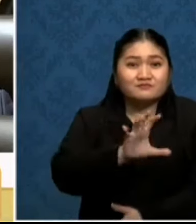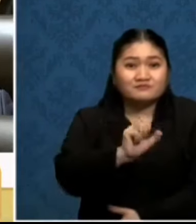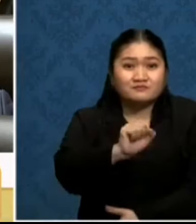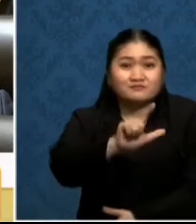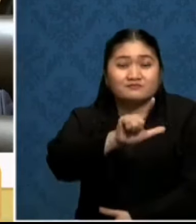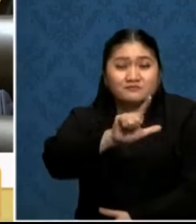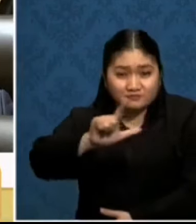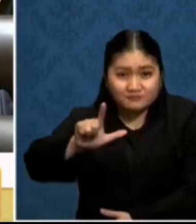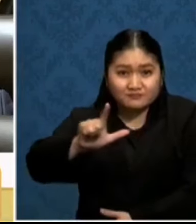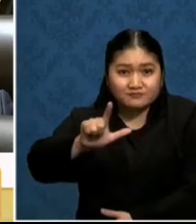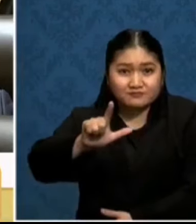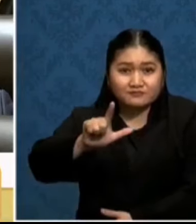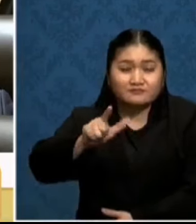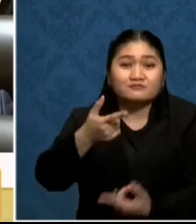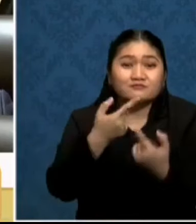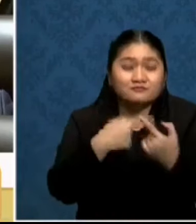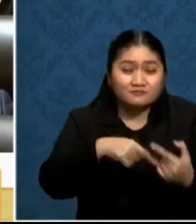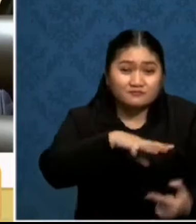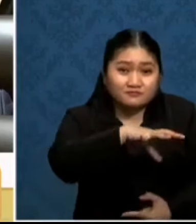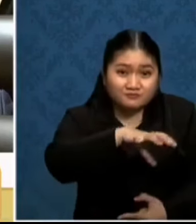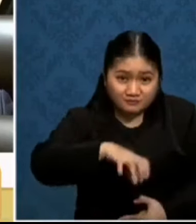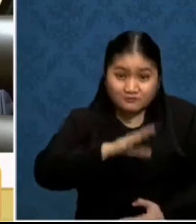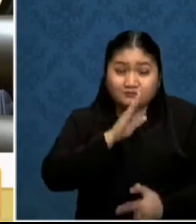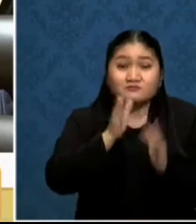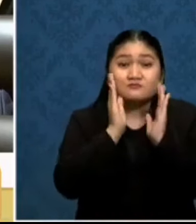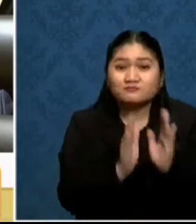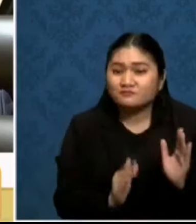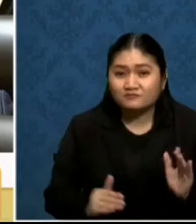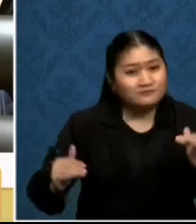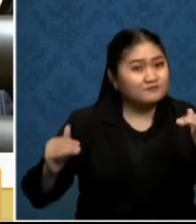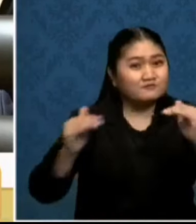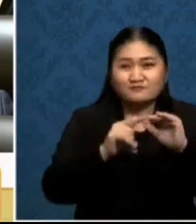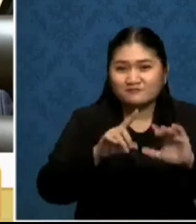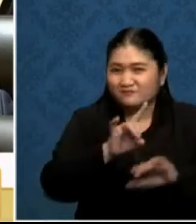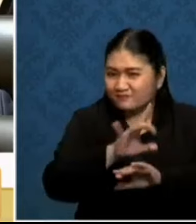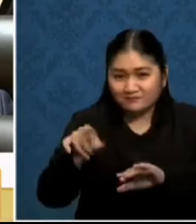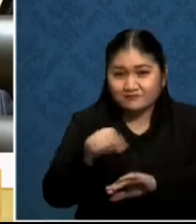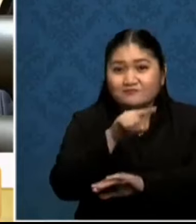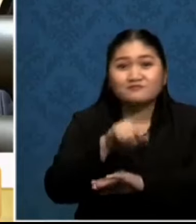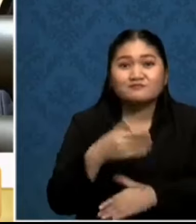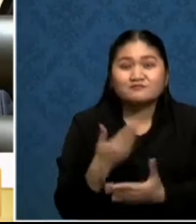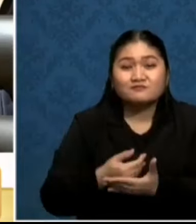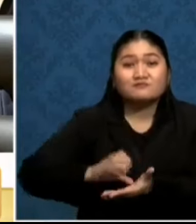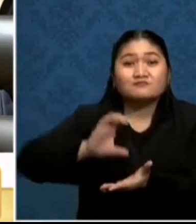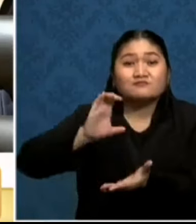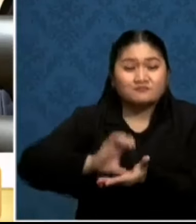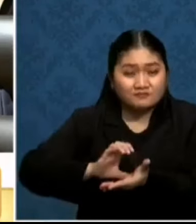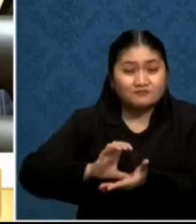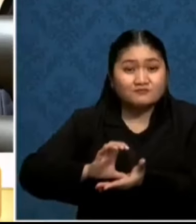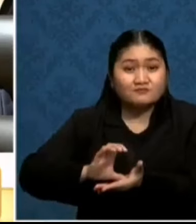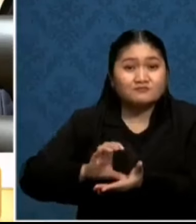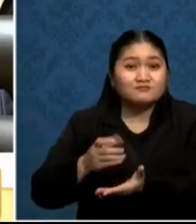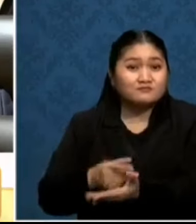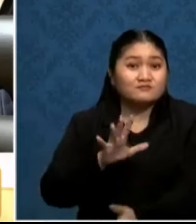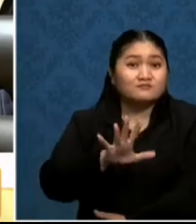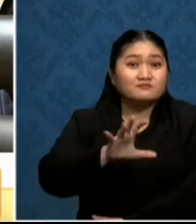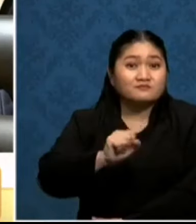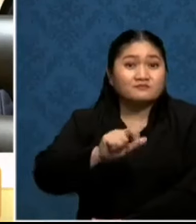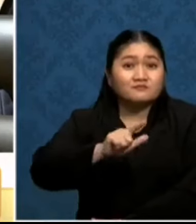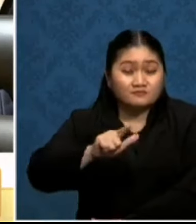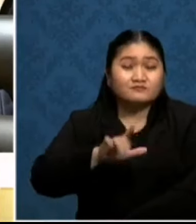ล้านผมเอาถ้าคนมาใช้สิทธิ์เต็มบรรทัดนะครับ 100%ลงทุนกู้มา 500,000ล้านคิดเป็นกี่เปอร์เซ็นต์ของ